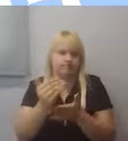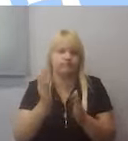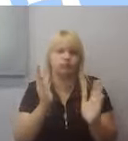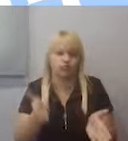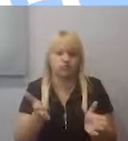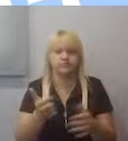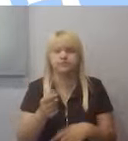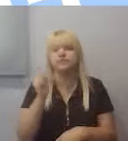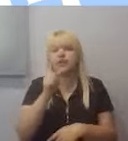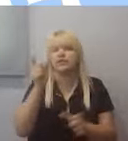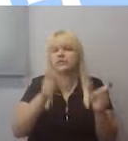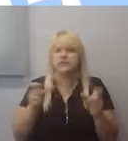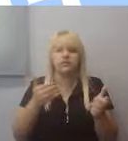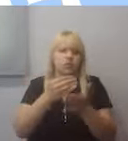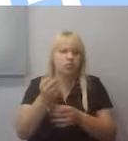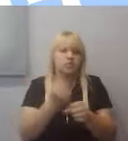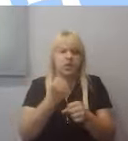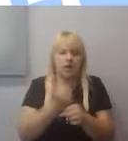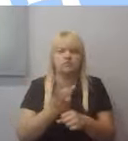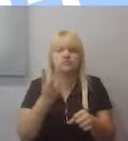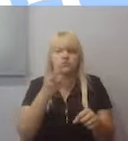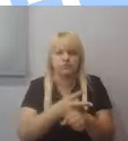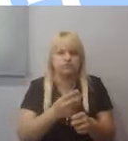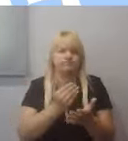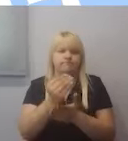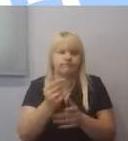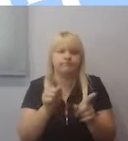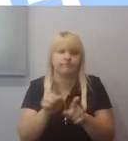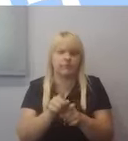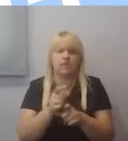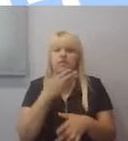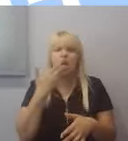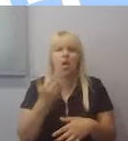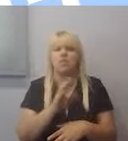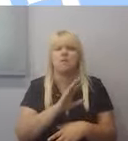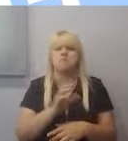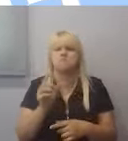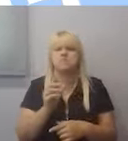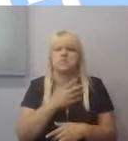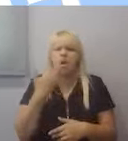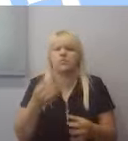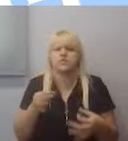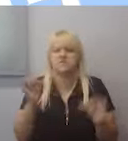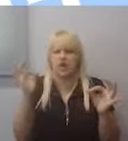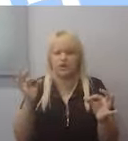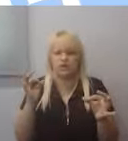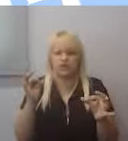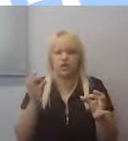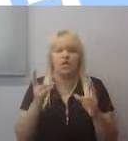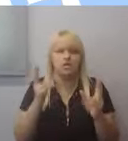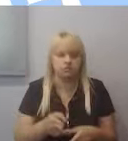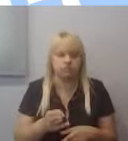katru iedzīvotāju kas pašlaik dara savu darbu nav nesvarīgu darbu un krīzē visi šie darbi kļūst divreiz svarīgāki